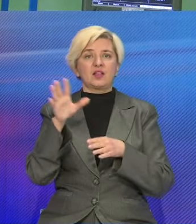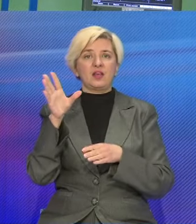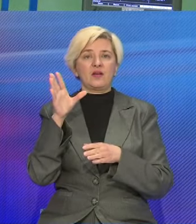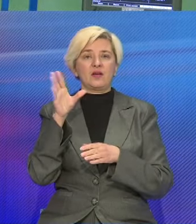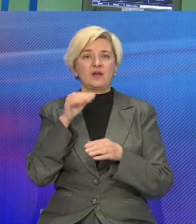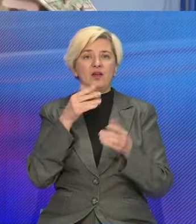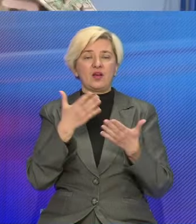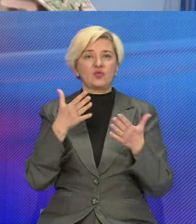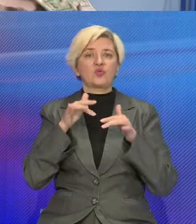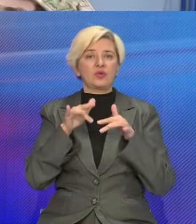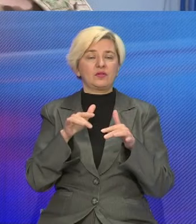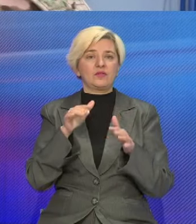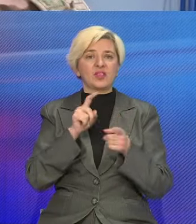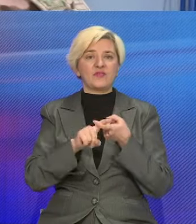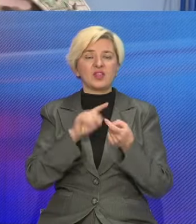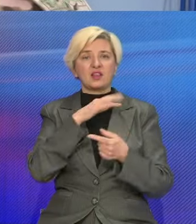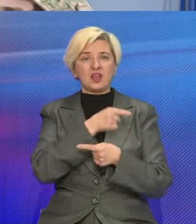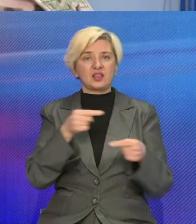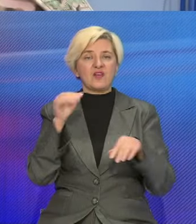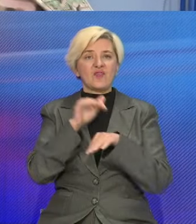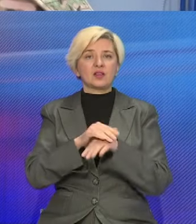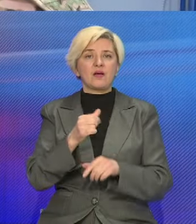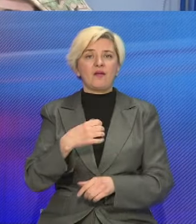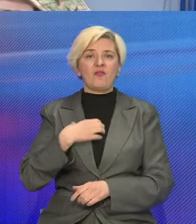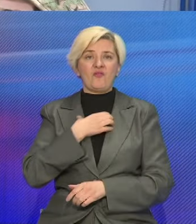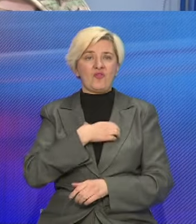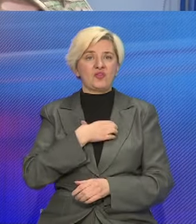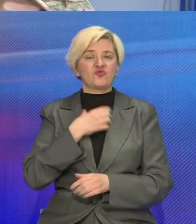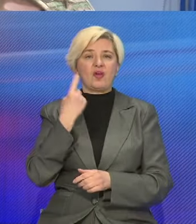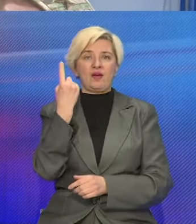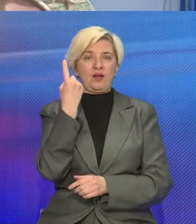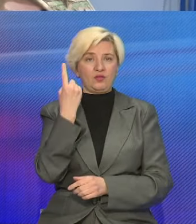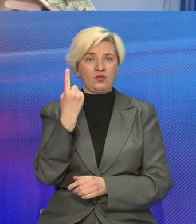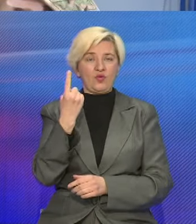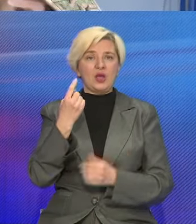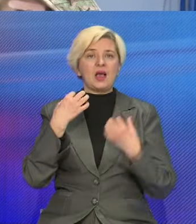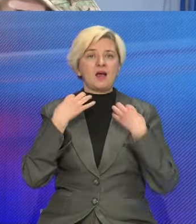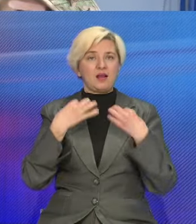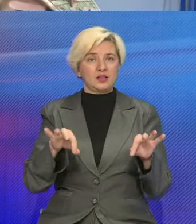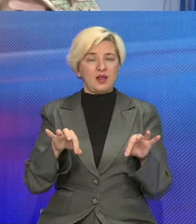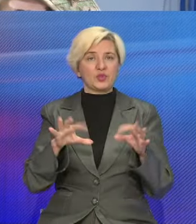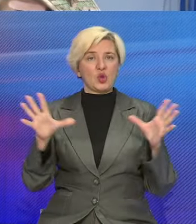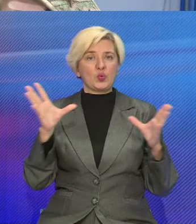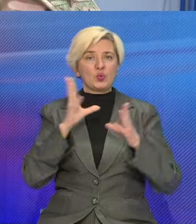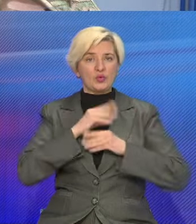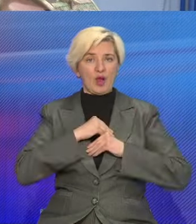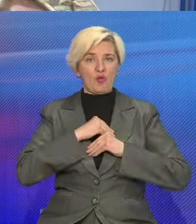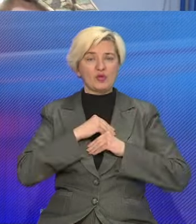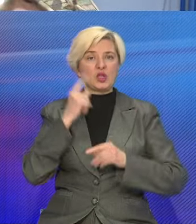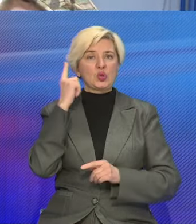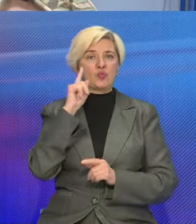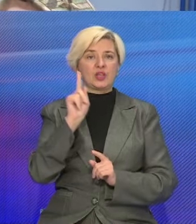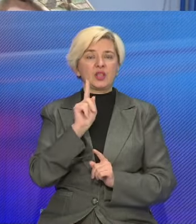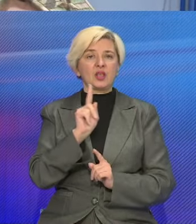факторів. Коронний прийом один – це розслабиться, успокоїться, думати о том, що ти не